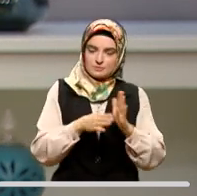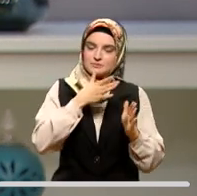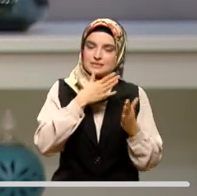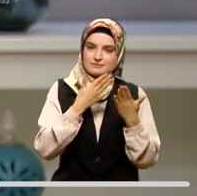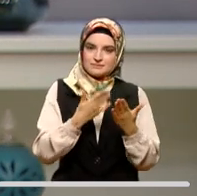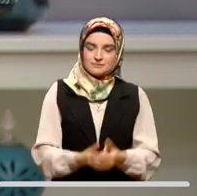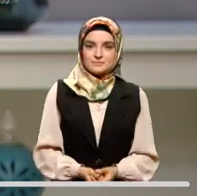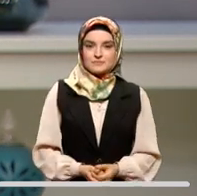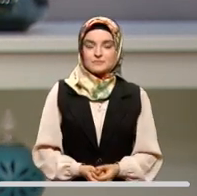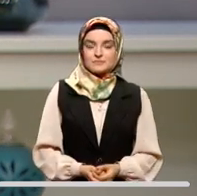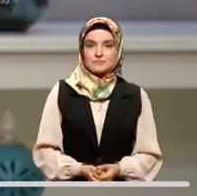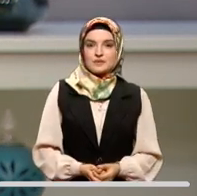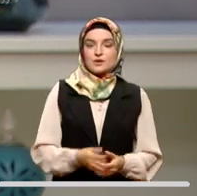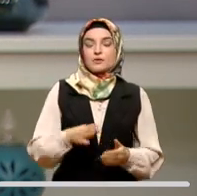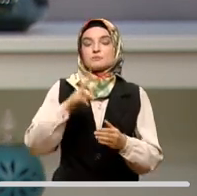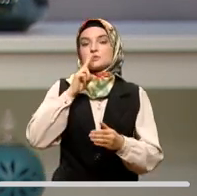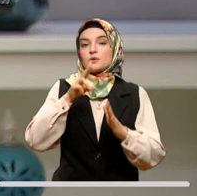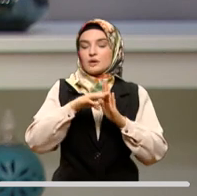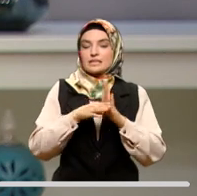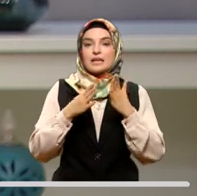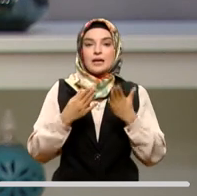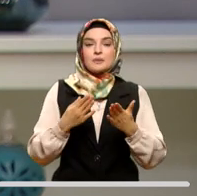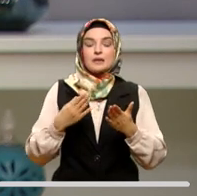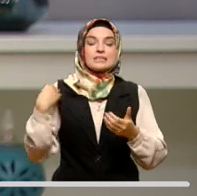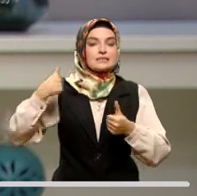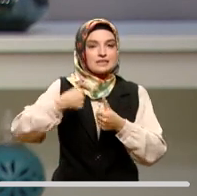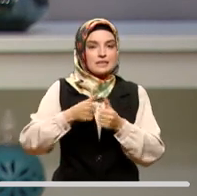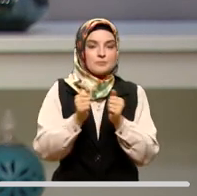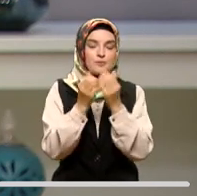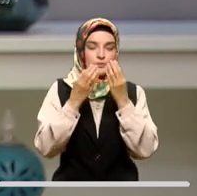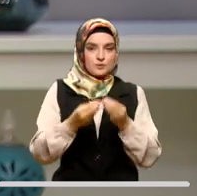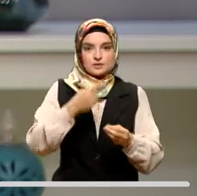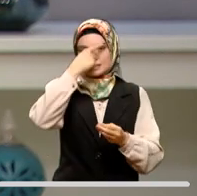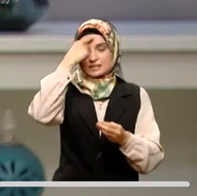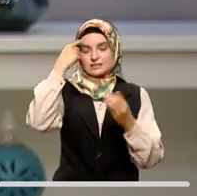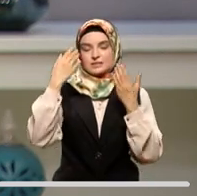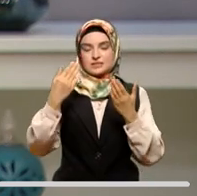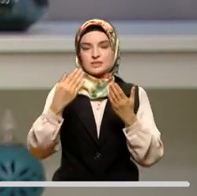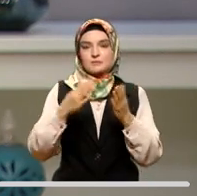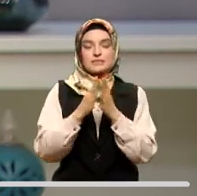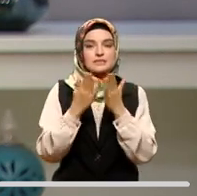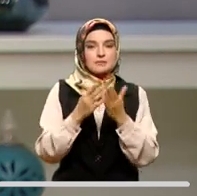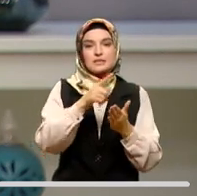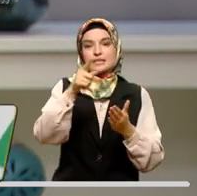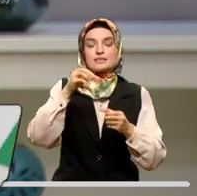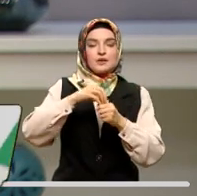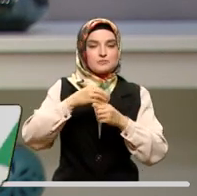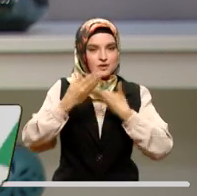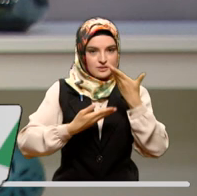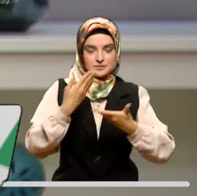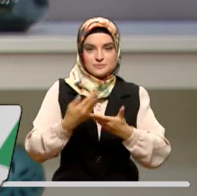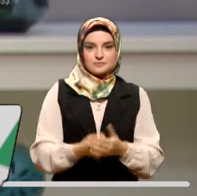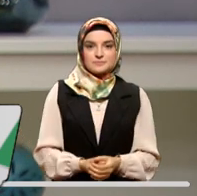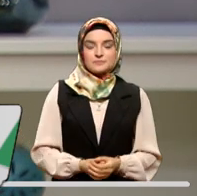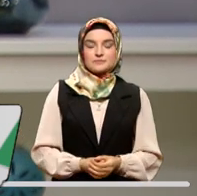gibi sezonun son yayını, ama inşallah yeni sezonda yeniden birlikte olacağız. Sezonun son kitabını da sizin için takdim ederek başlayalım. Bugün sizler